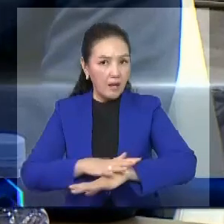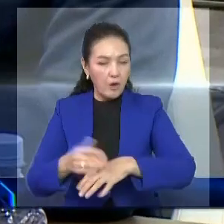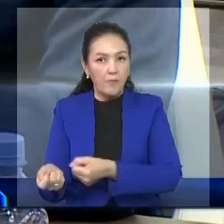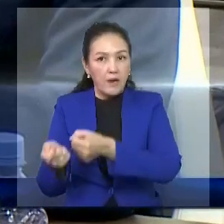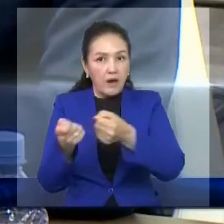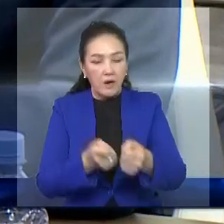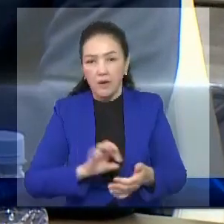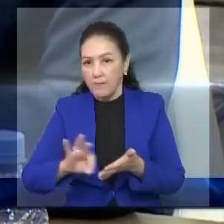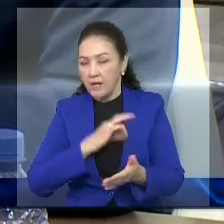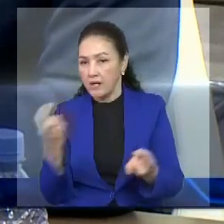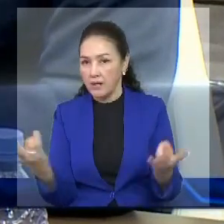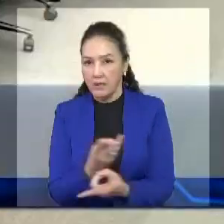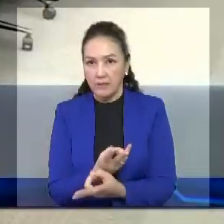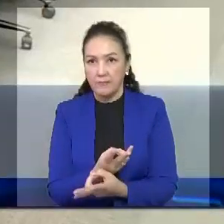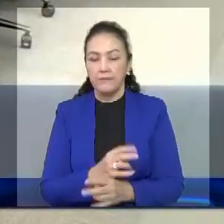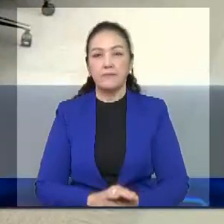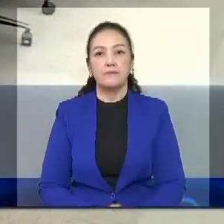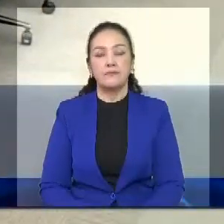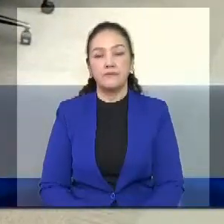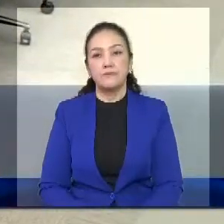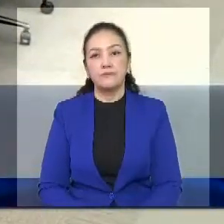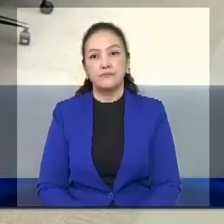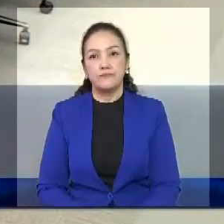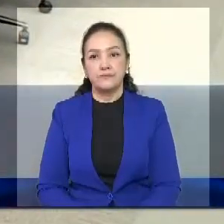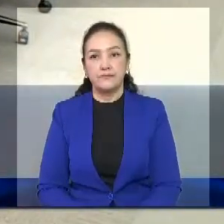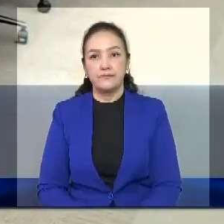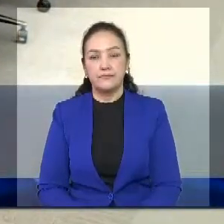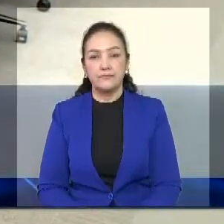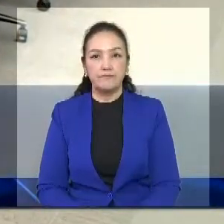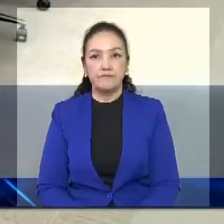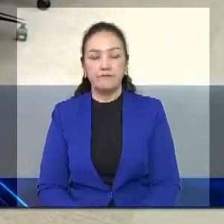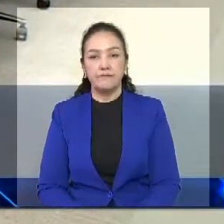жеткізуді ыждағаттау керек. Назерке Алдиярова, Алтай Сағындықова, Руслан Елтаев, Ақтөбе телеарнасы.